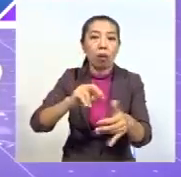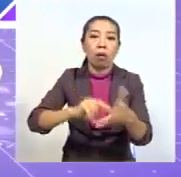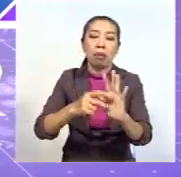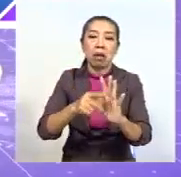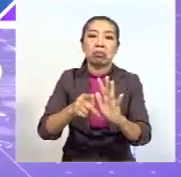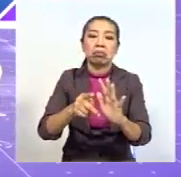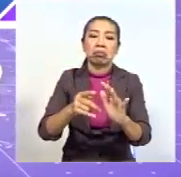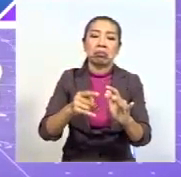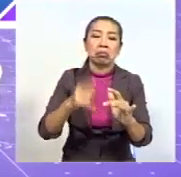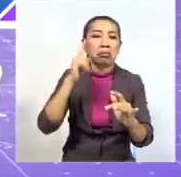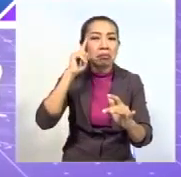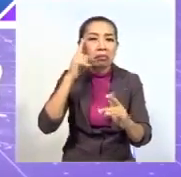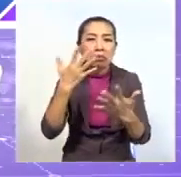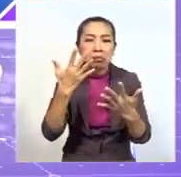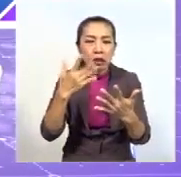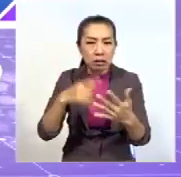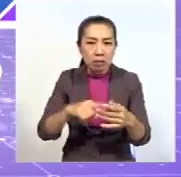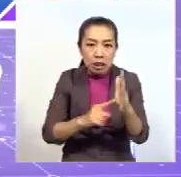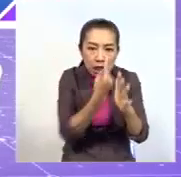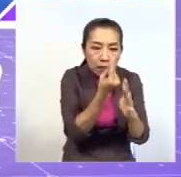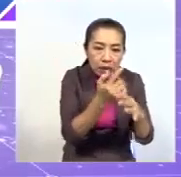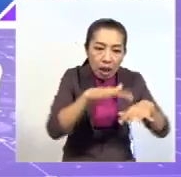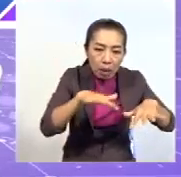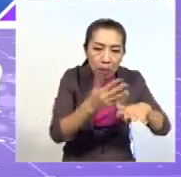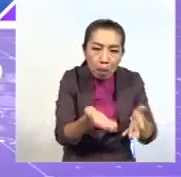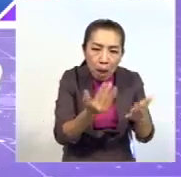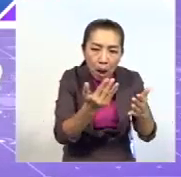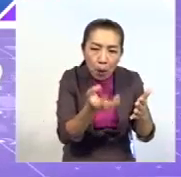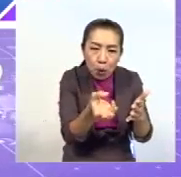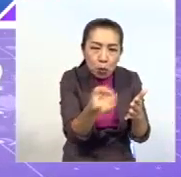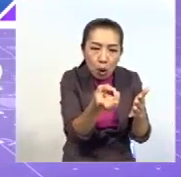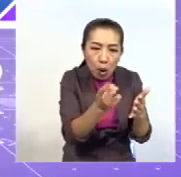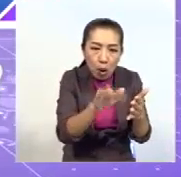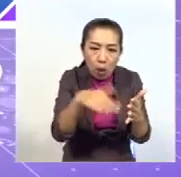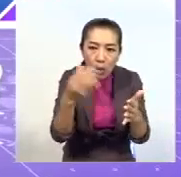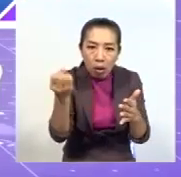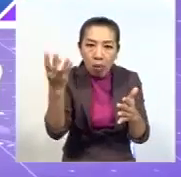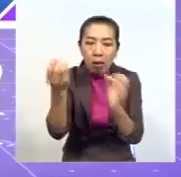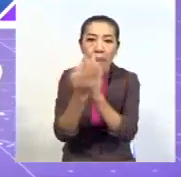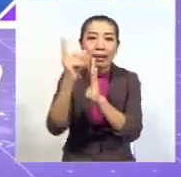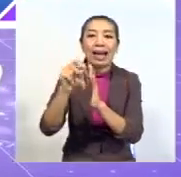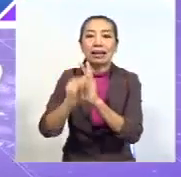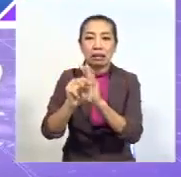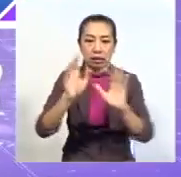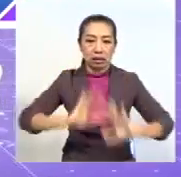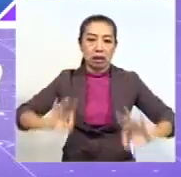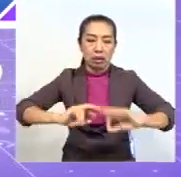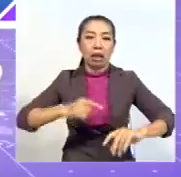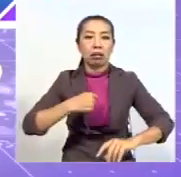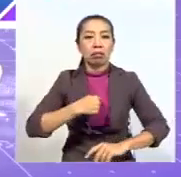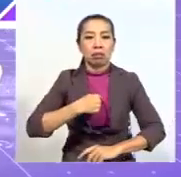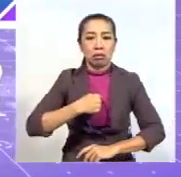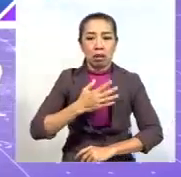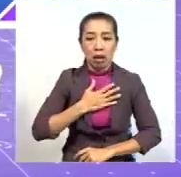จะกว้างตั้งแต่เป็นน้อยๆจนกระทั่งเป็นรุนแรงนะครับเพราะนั้นสิ่งที่พี่น้องประชาชนควรจะให้ความสนใจก็คือหากเร